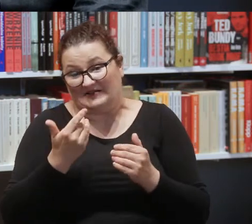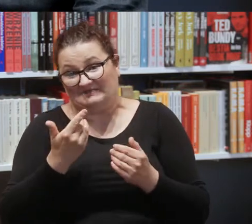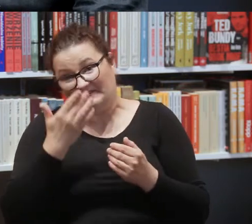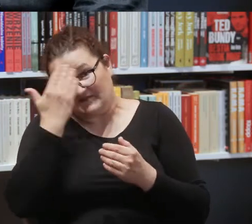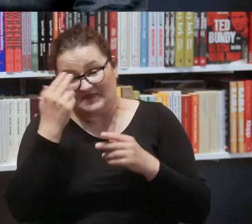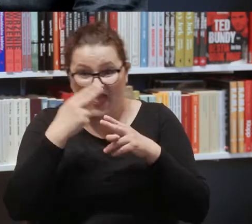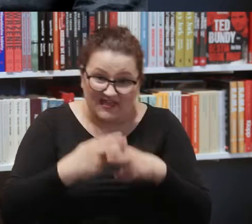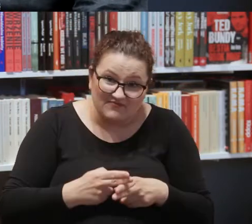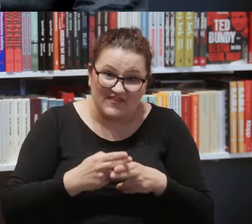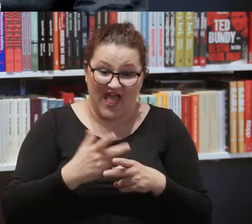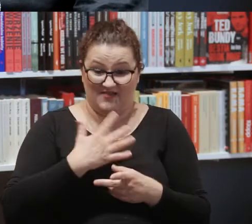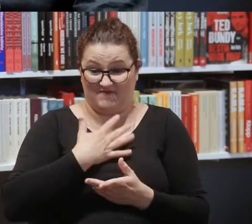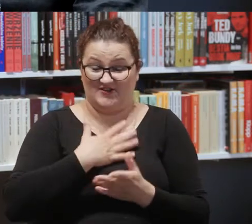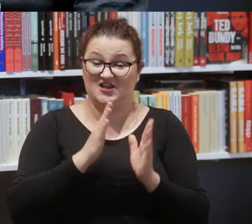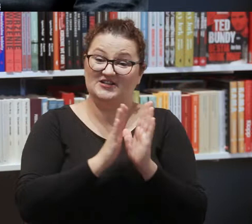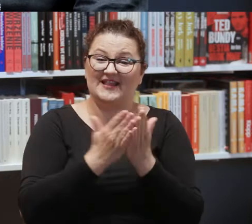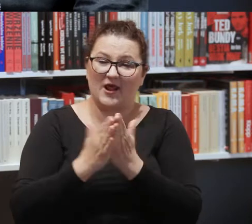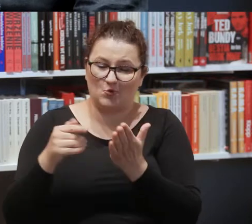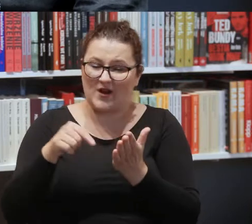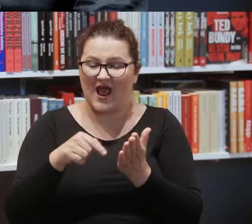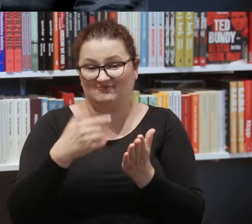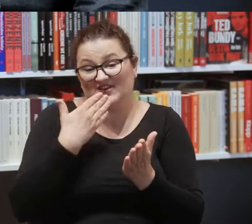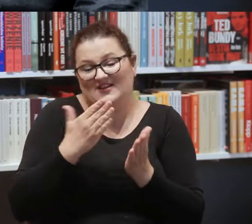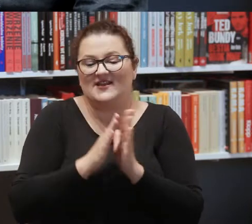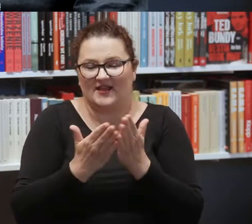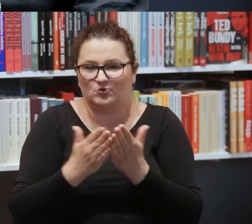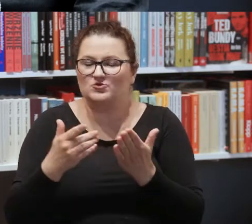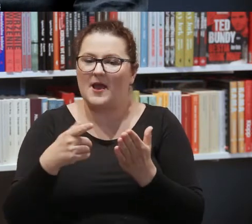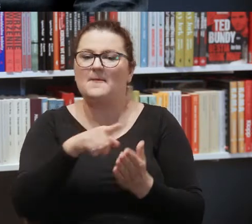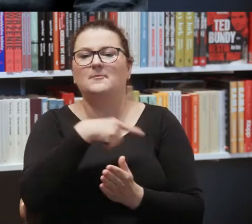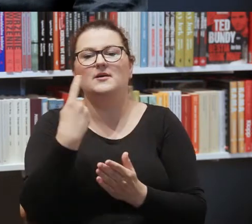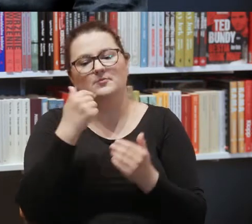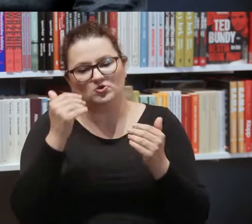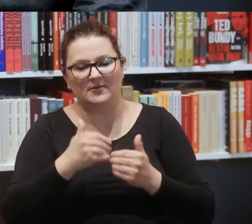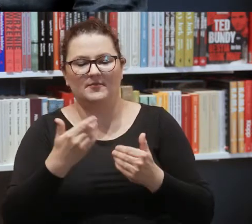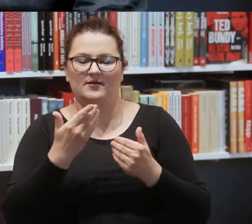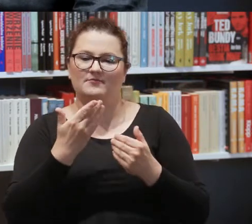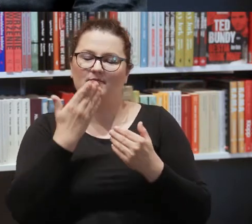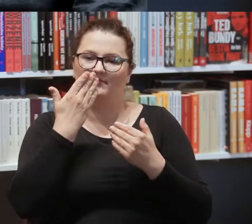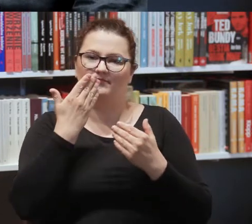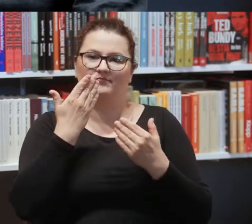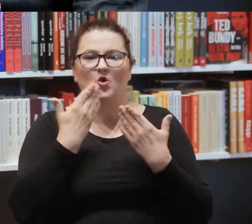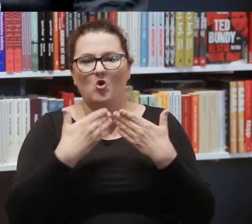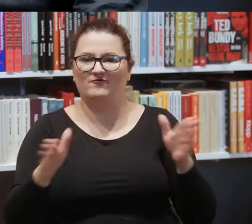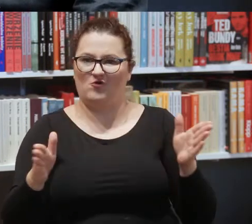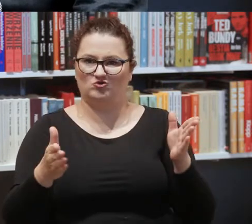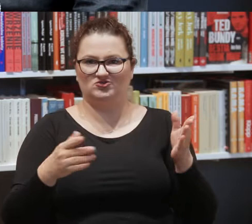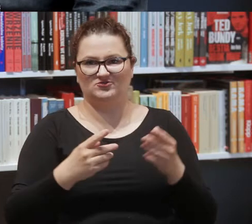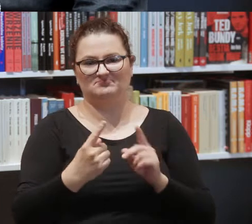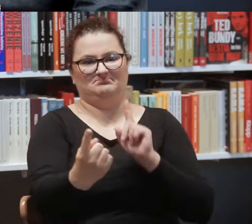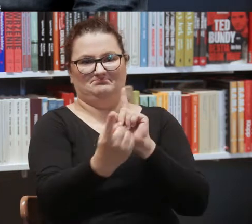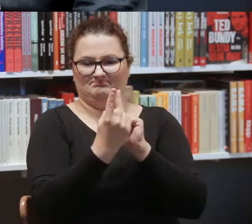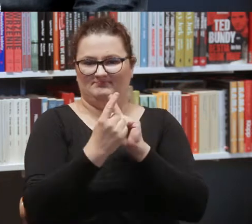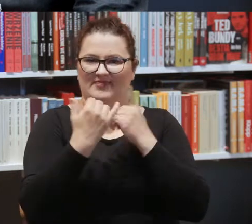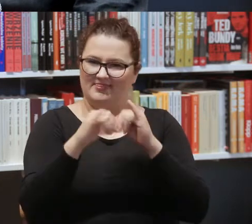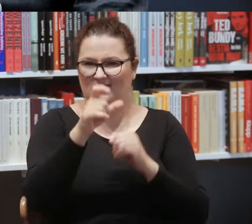że literatura ma taką właściwość, że za jej pośrednictwem my właśnie możemy otworzyć się na drugiego człowieka, na jego świat. Nie w sensie, że